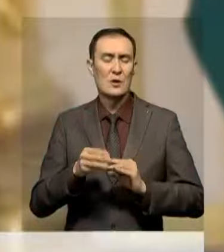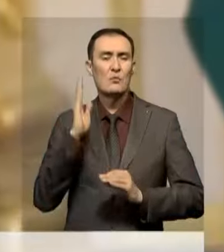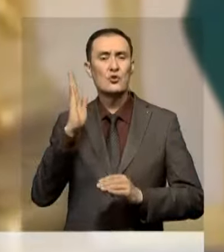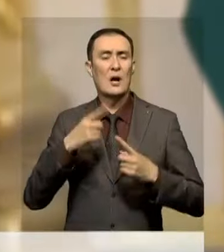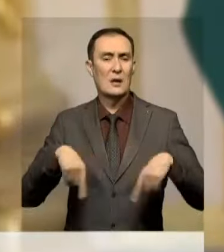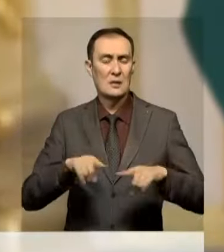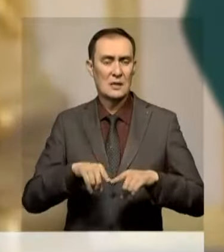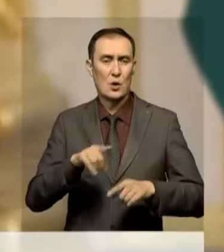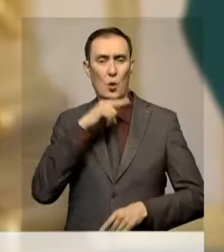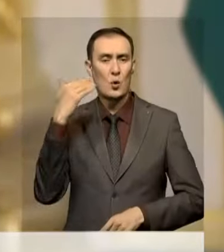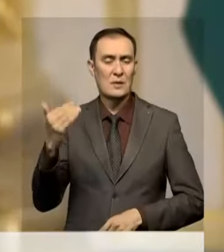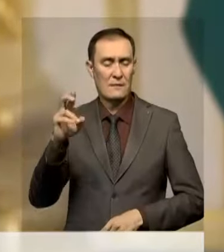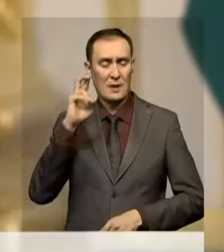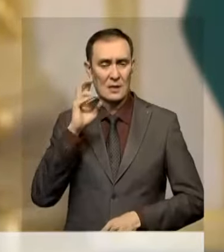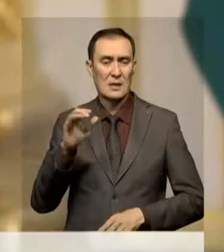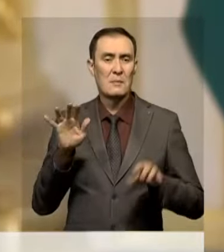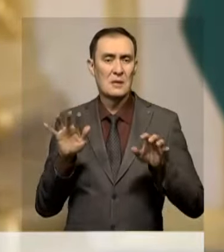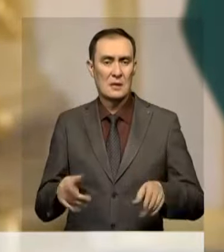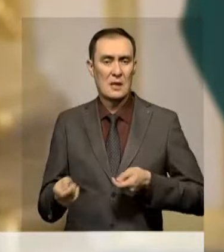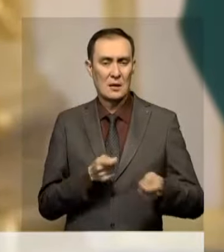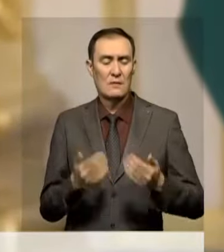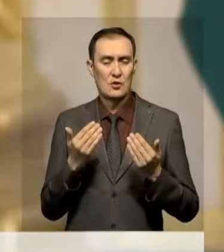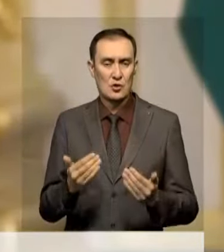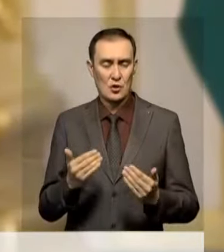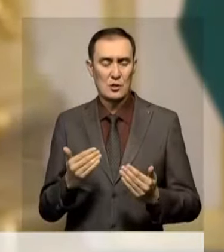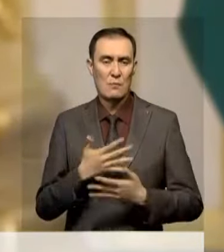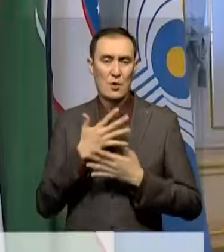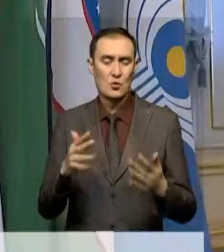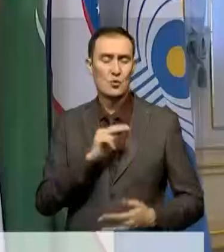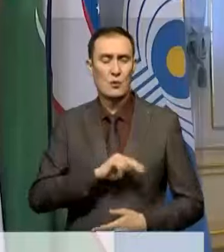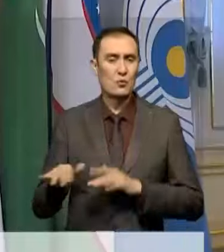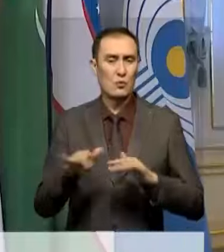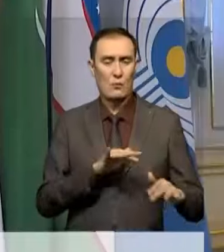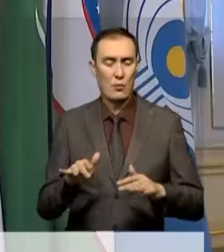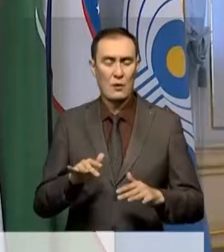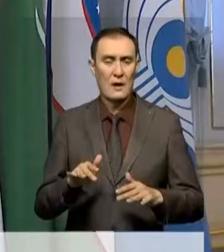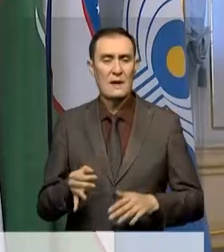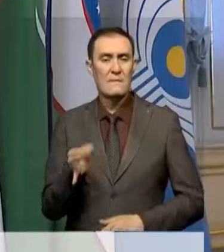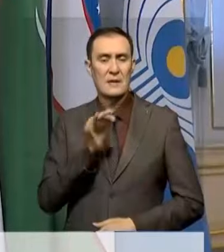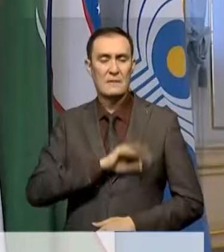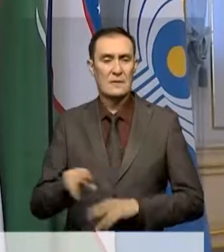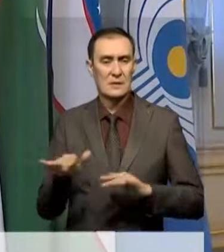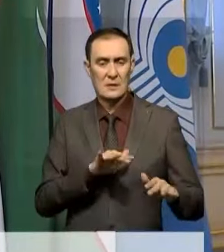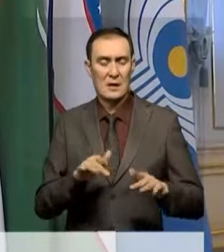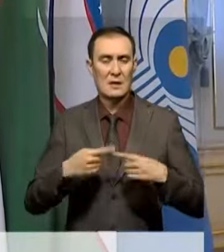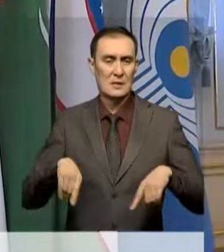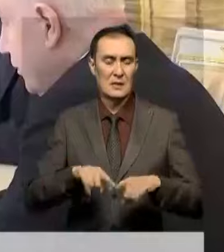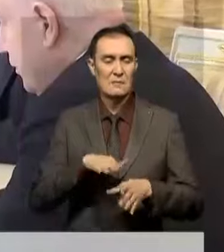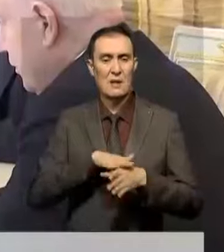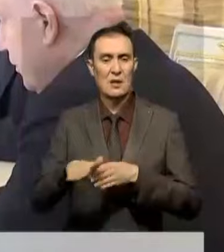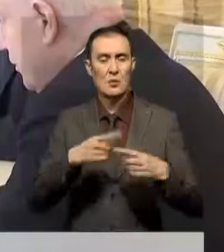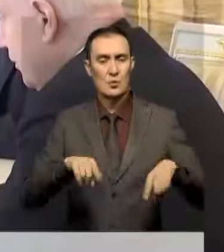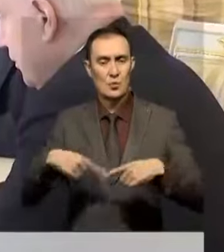организации. Кстати, Российская Федерация, как председательствующая страна, большую работу провела по эффективности организации, ее исполнительных